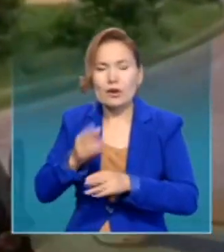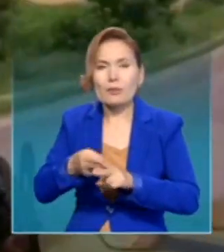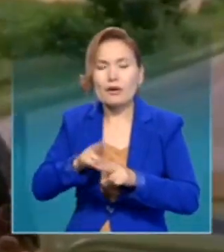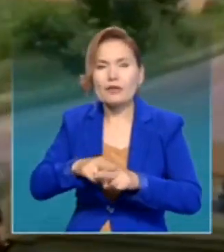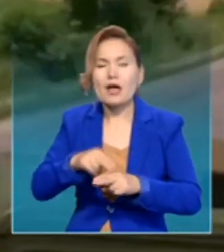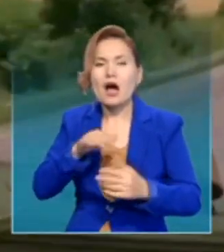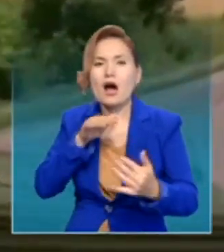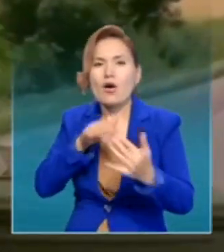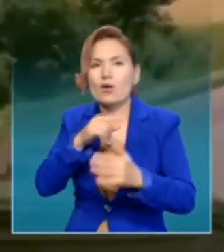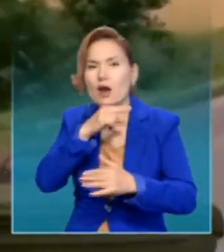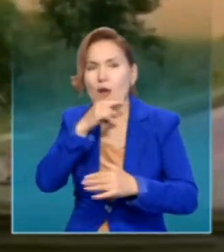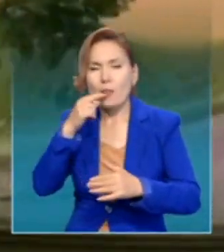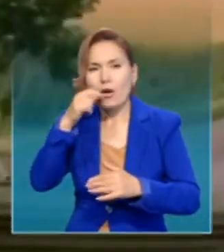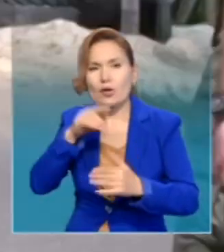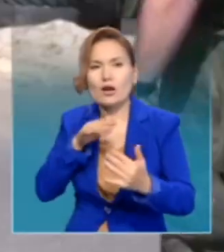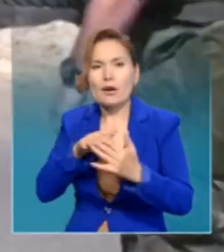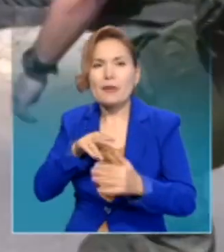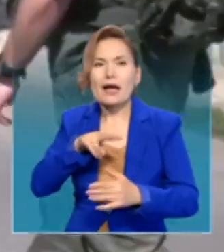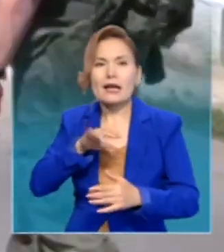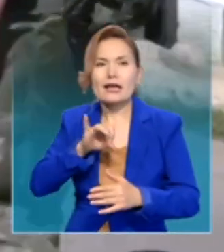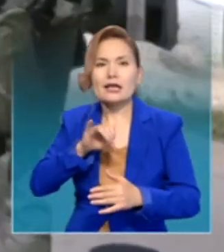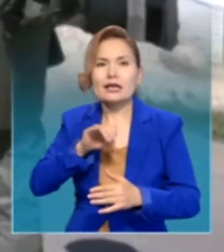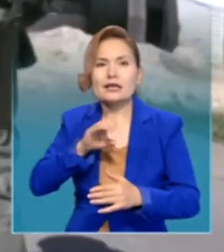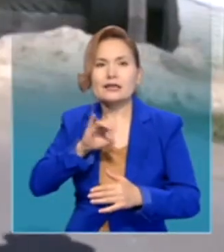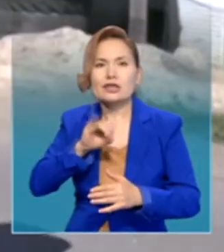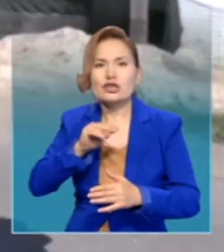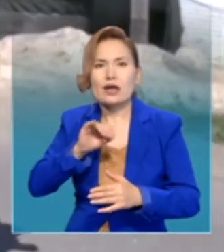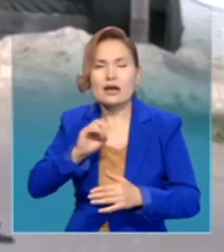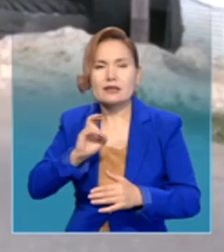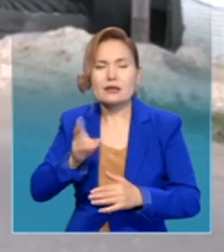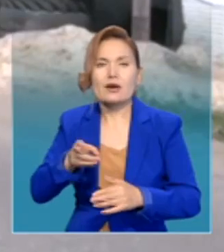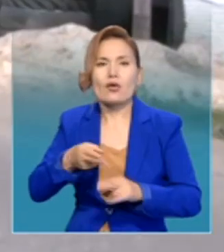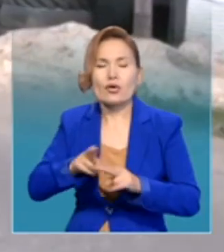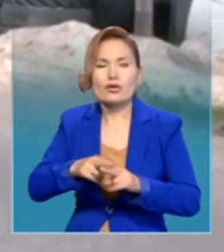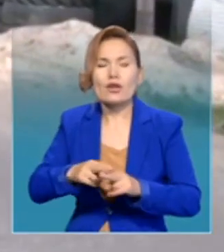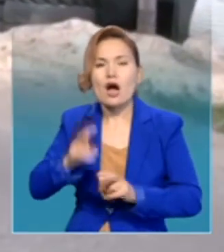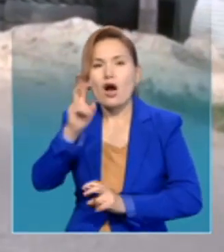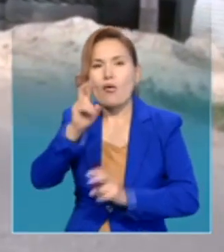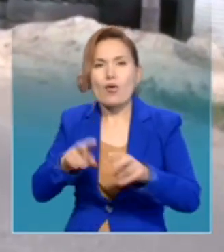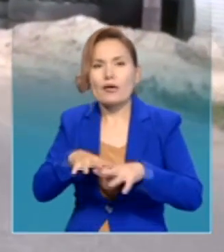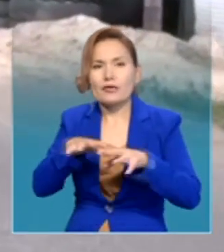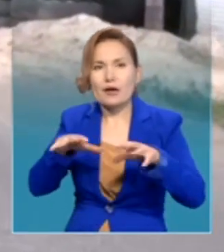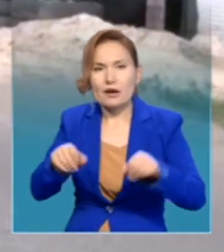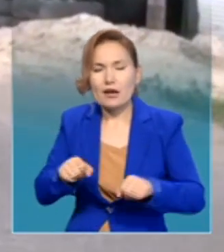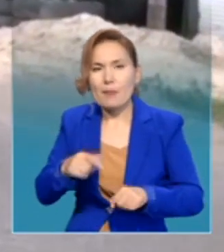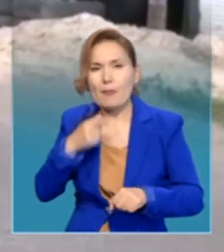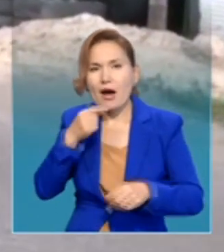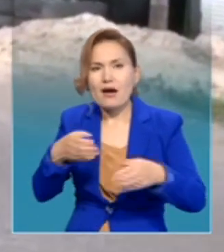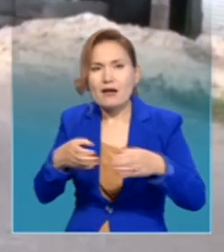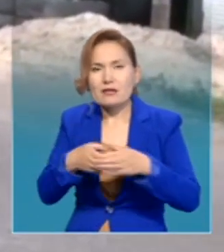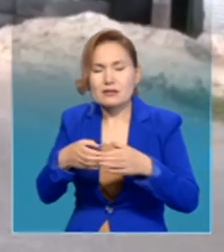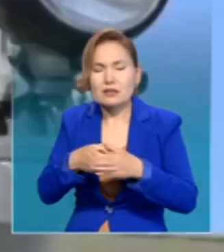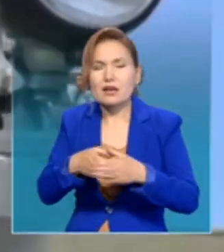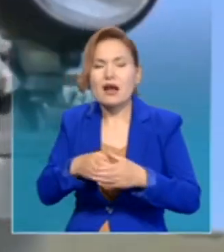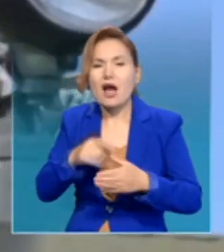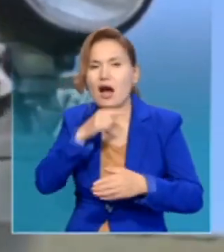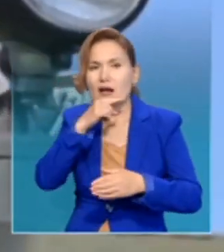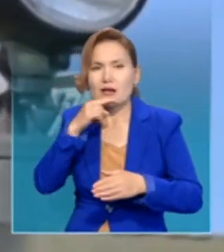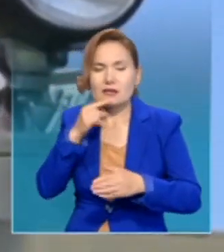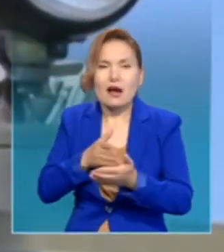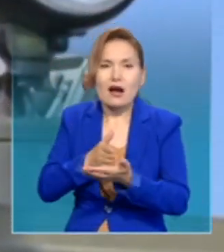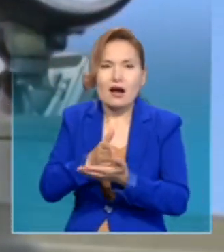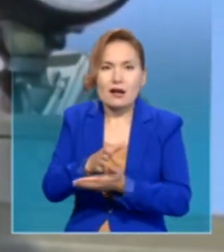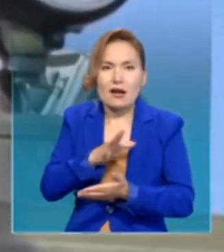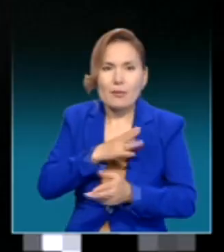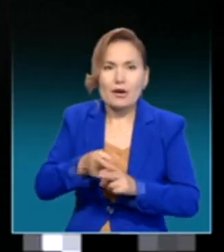Ресейдің қорғаныс министрлігі Лисичанскте мұнай өңдеу зауытын басып алғанын және әскердің қалаға кіргенін мәлімдеді. Дегенмен бұл ақпараттың рас